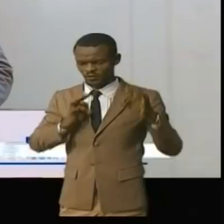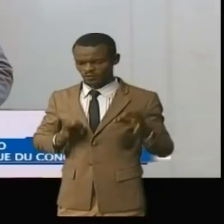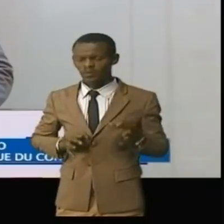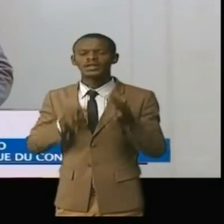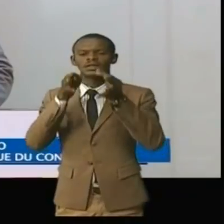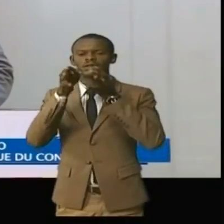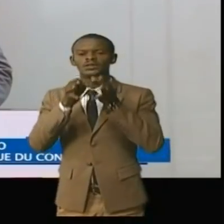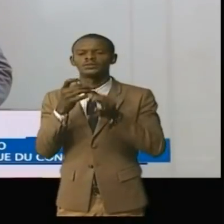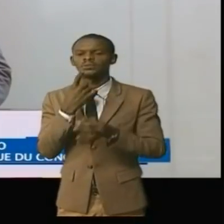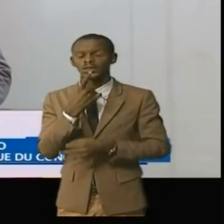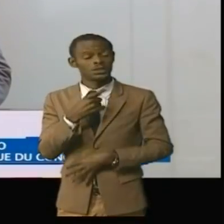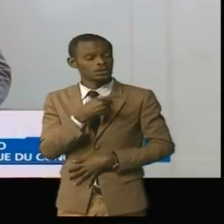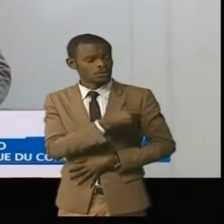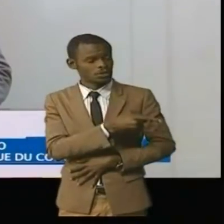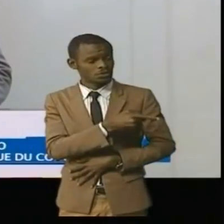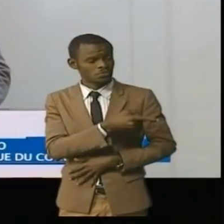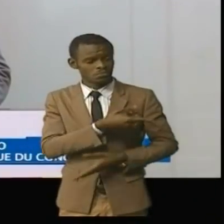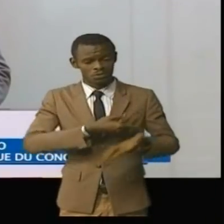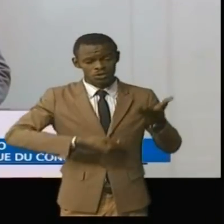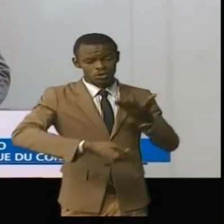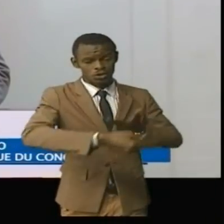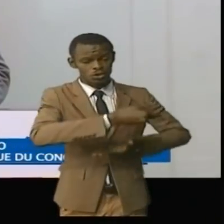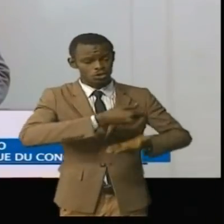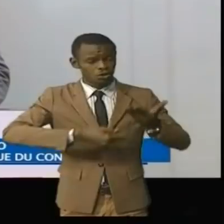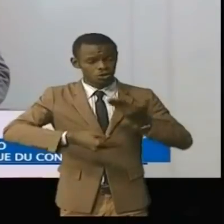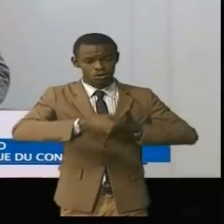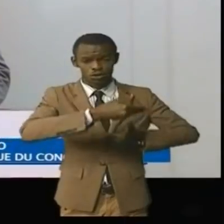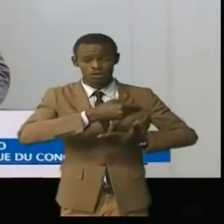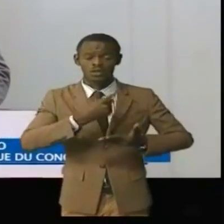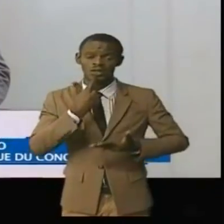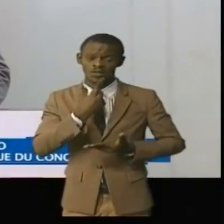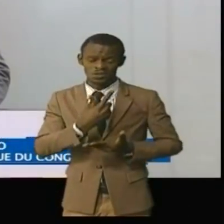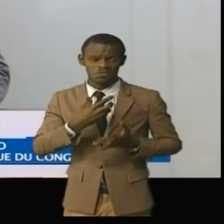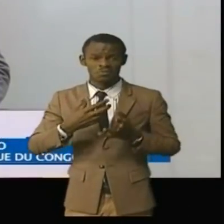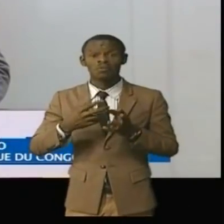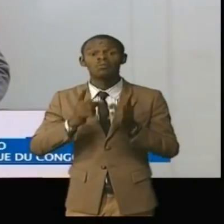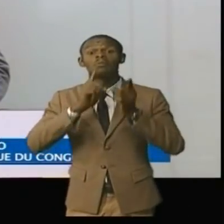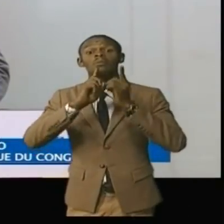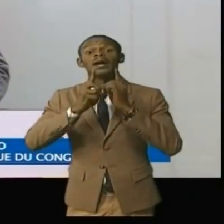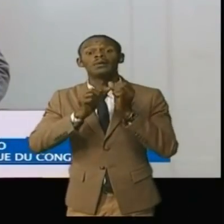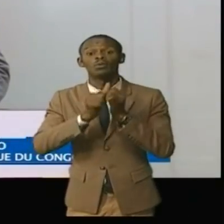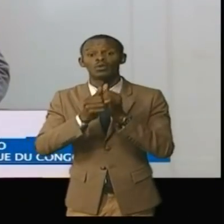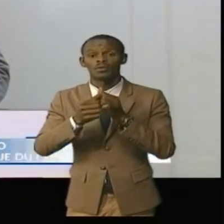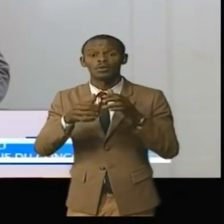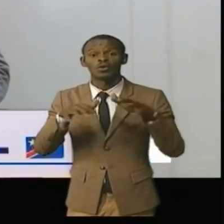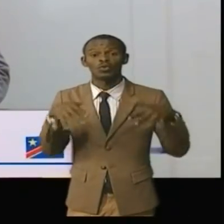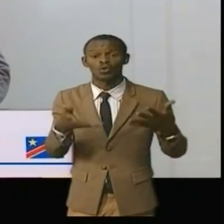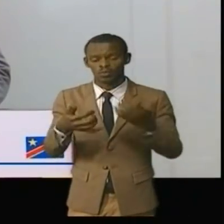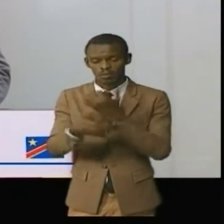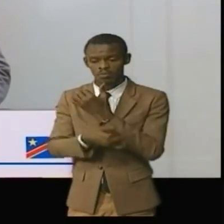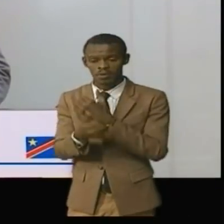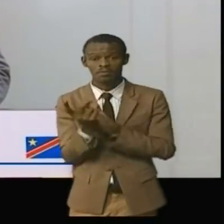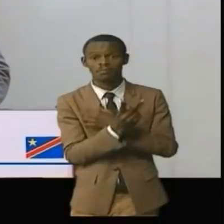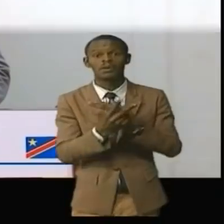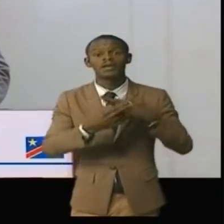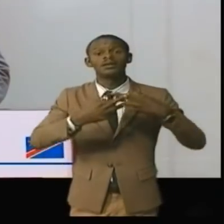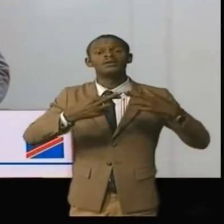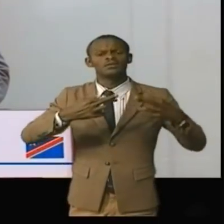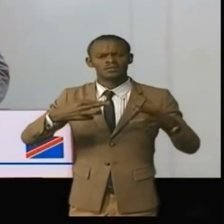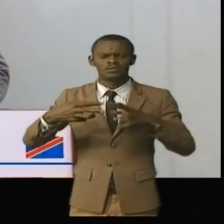très intéressants. Ces échanges ont porté essentiellement sur les relations entre les deux pays, a indiqué le chef de